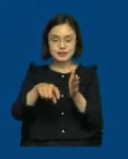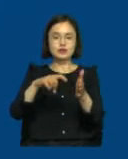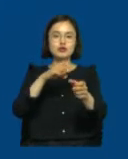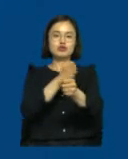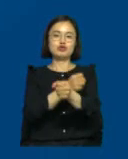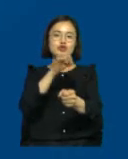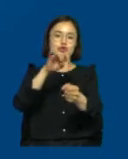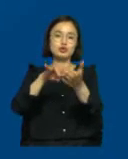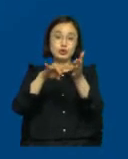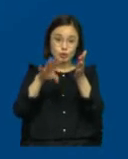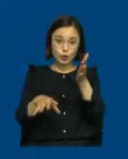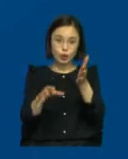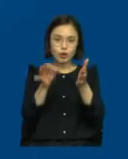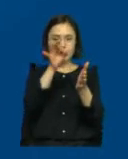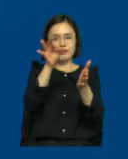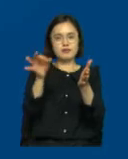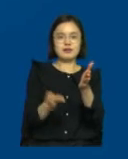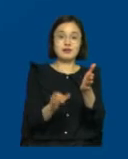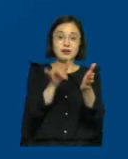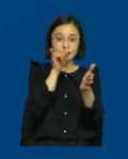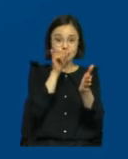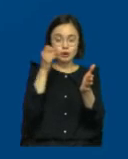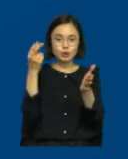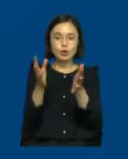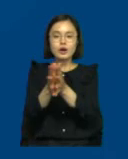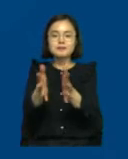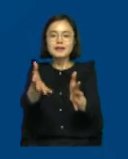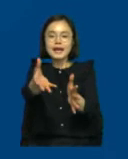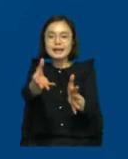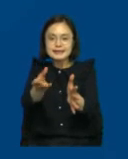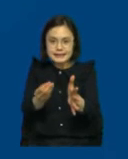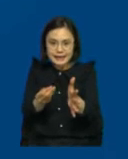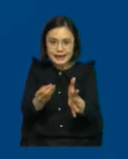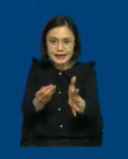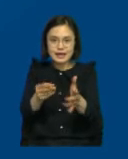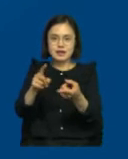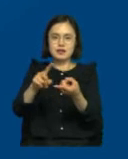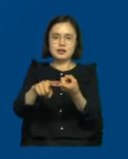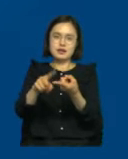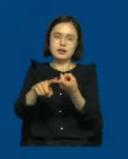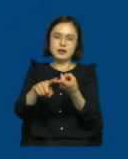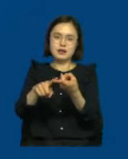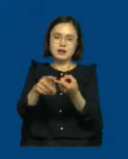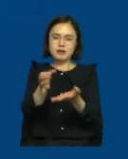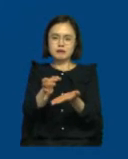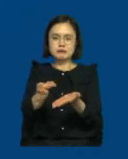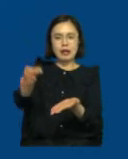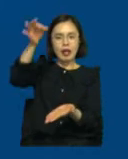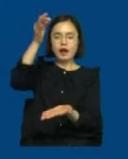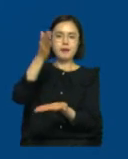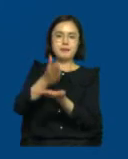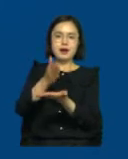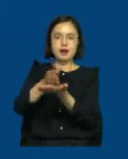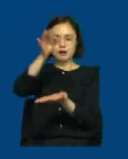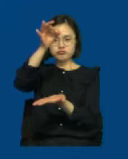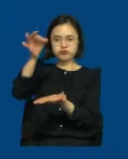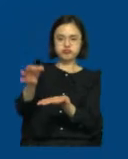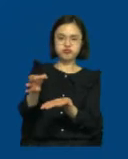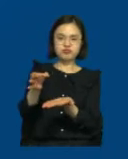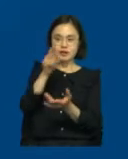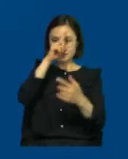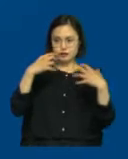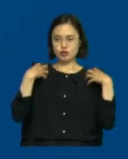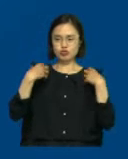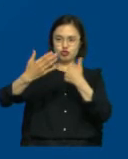편입 입니다 둘째 인대 차 문제해결이 입니다 높은 임대료 문제 해결을 위해 정부 국회와 협력하기로